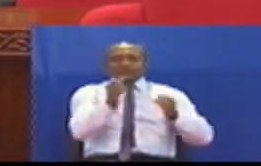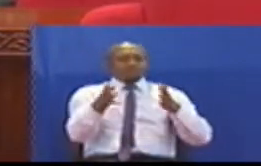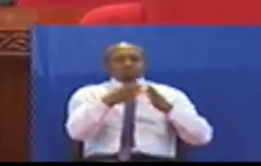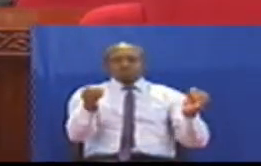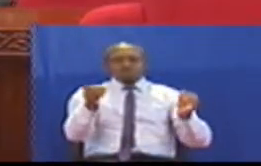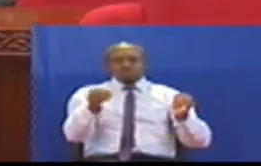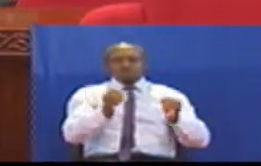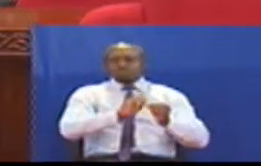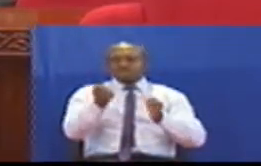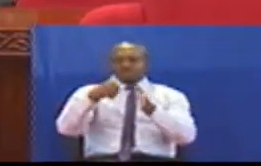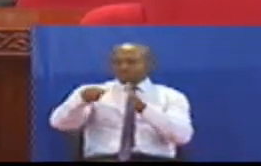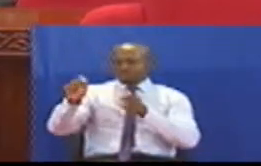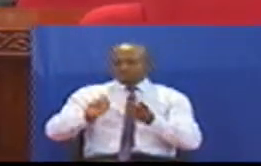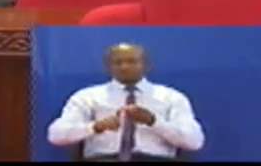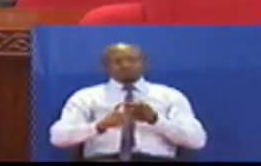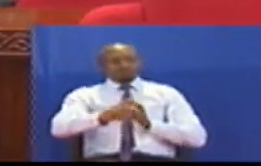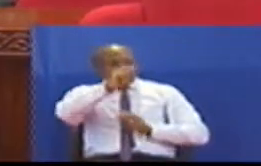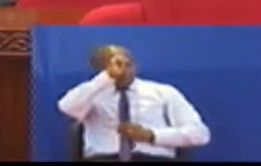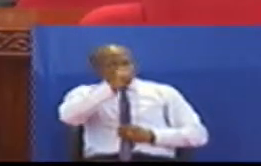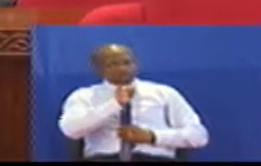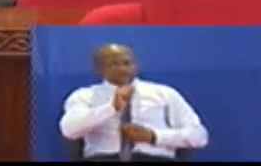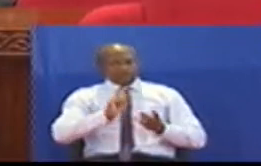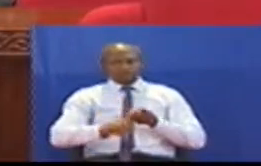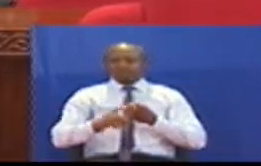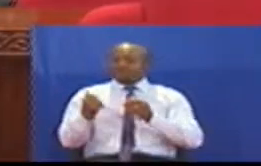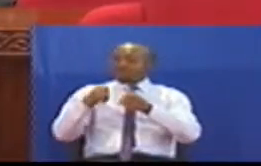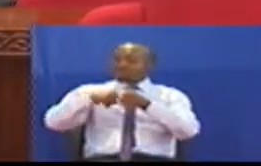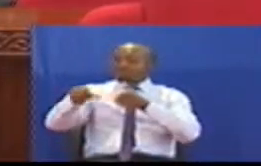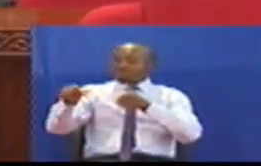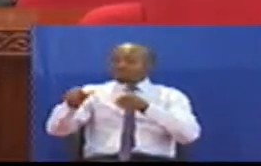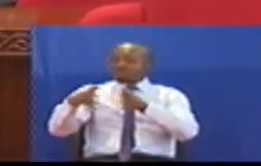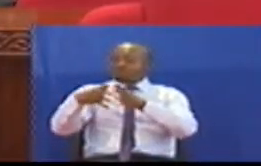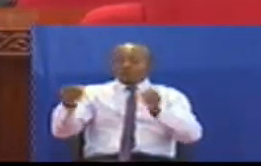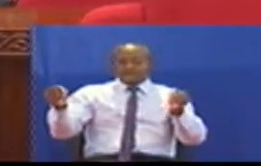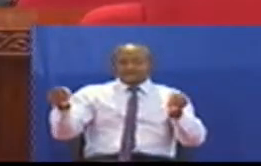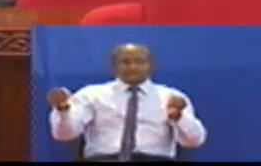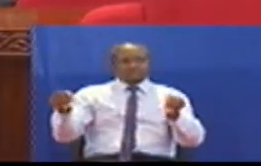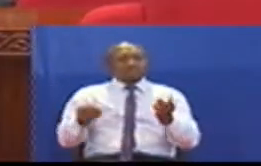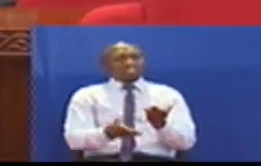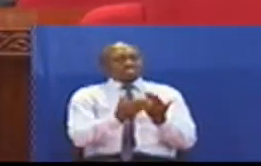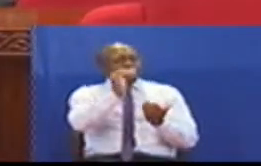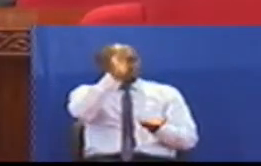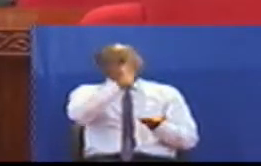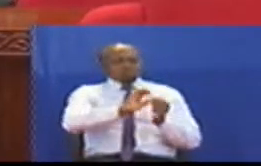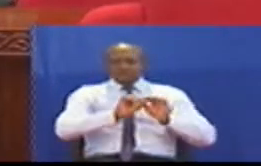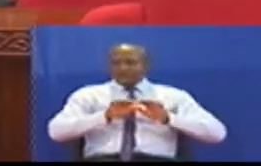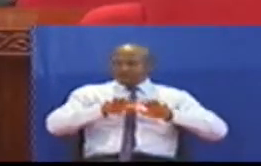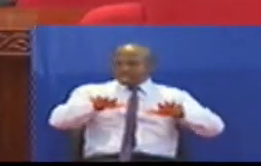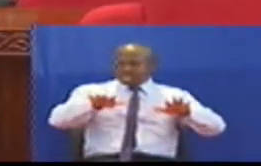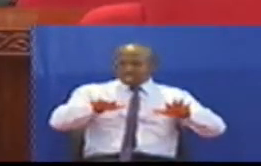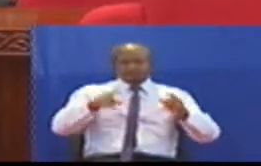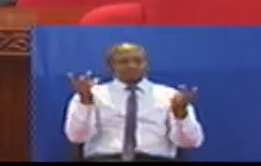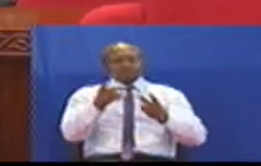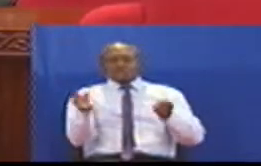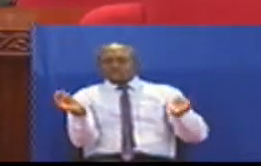VVU. Mheshimiwa Spika, kutoa matibabu bure sio tu kutapunguza maambukizi bali kutachochea